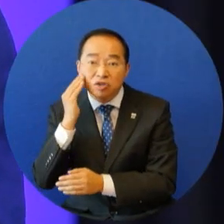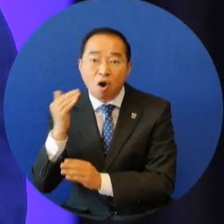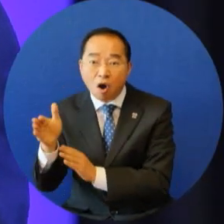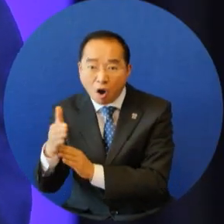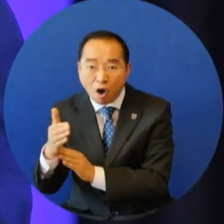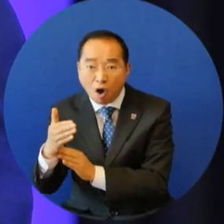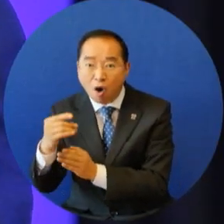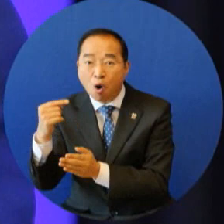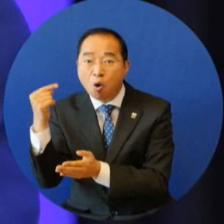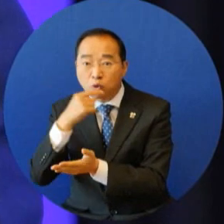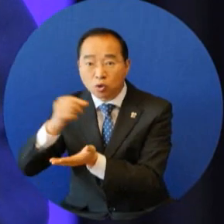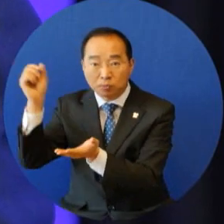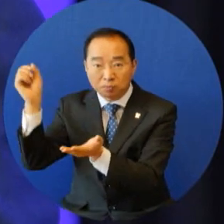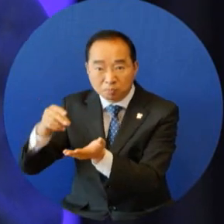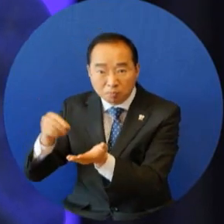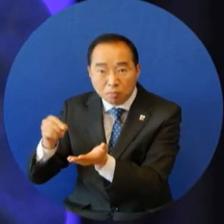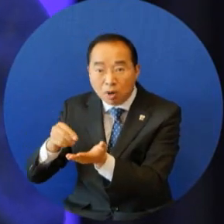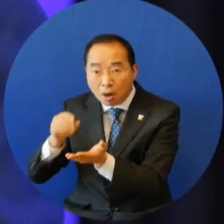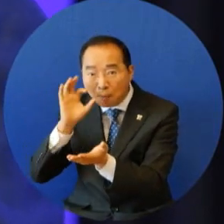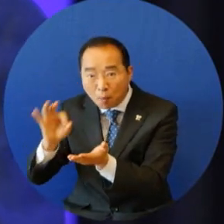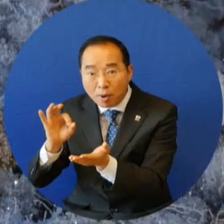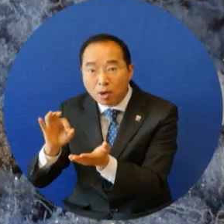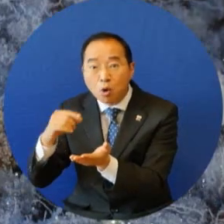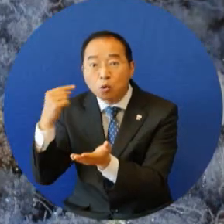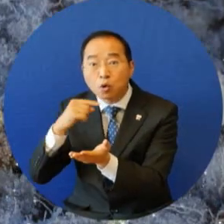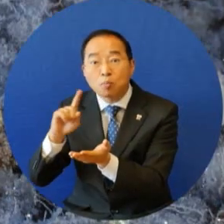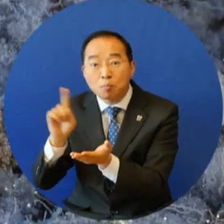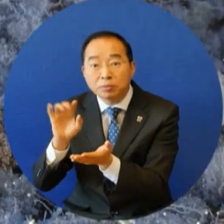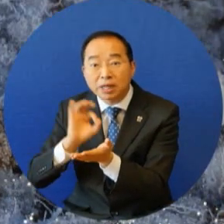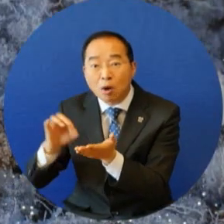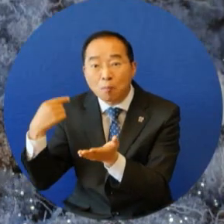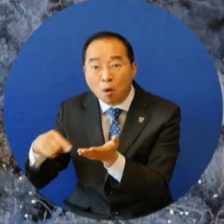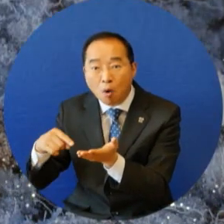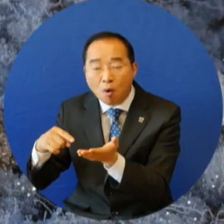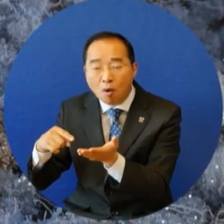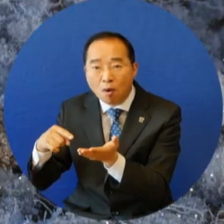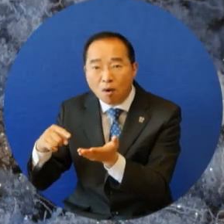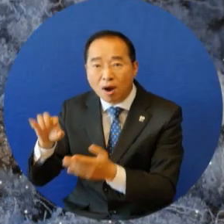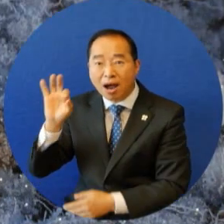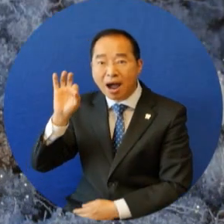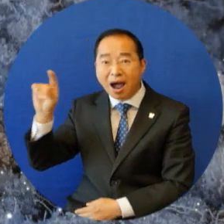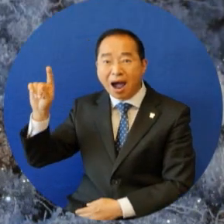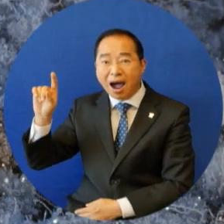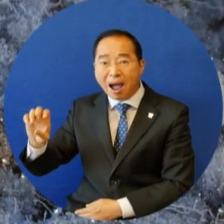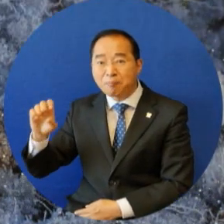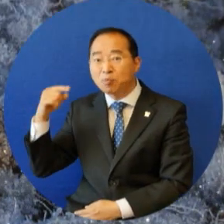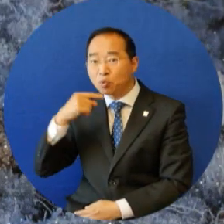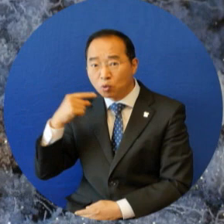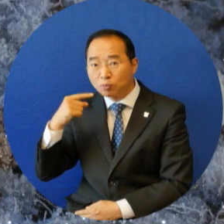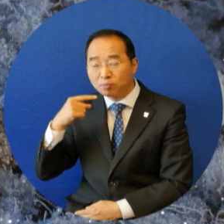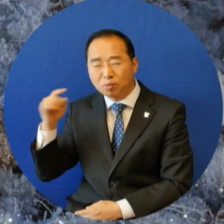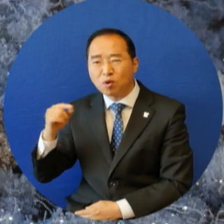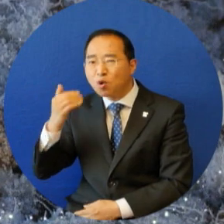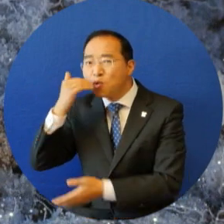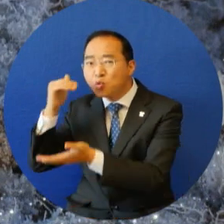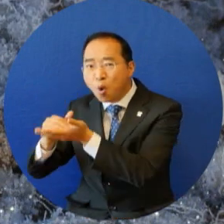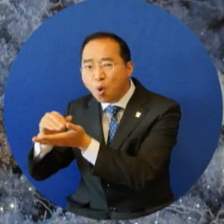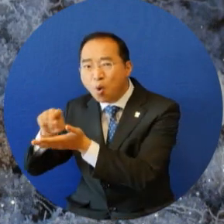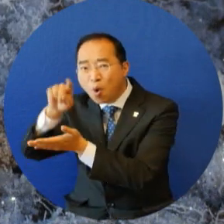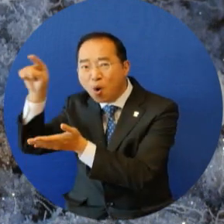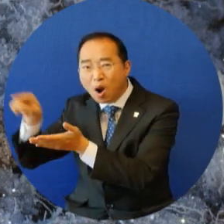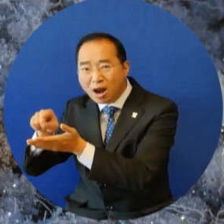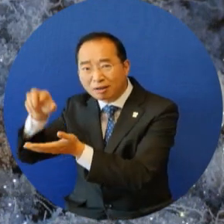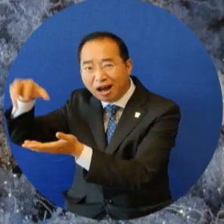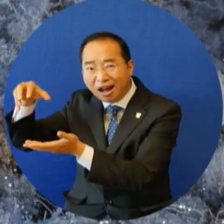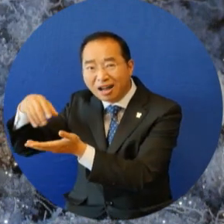소금이 북쪽의 한자 상인들이 암염, 즉 땅속에서 판 소금을 이렇게